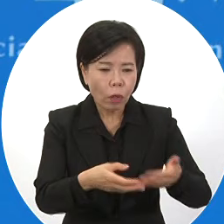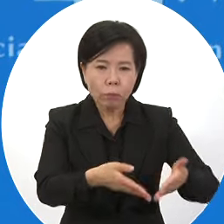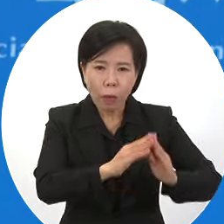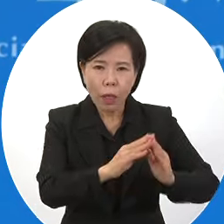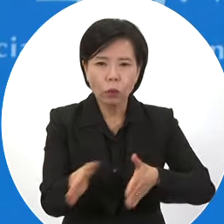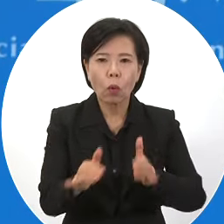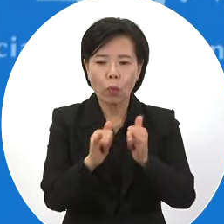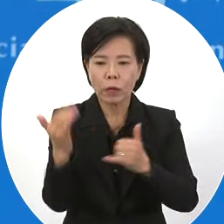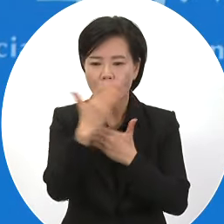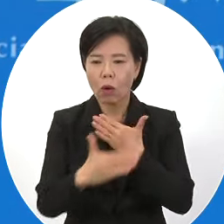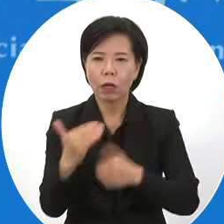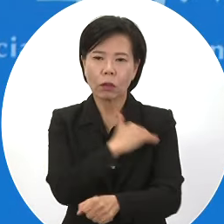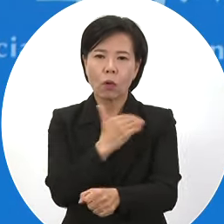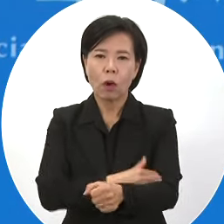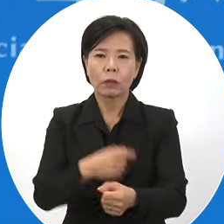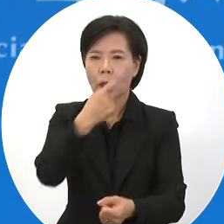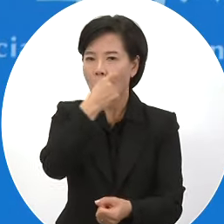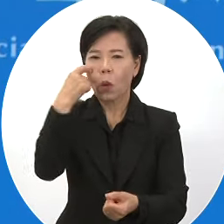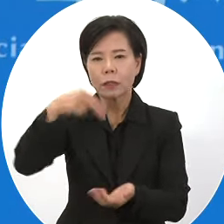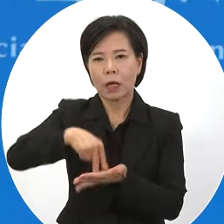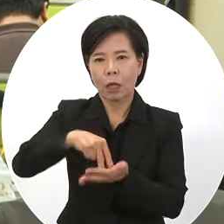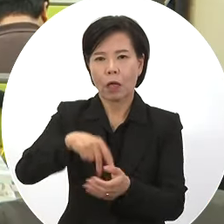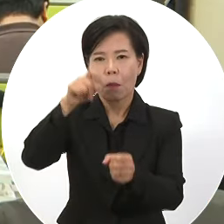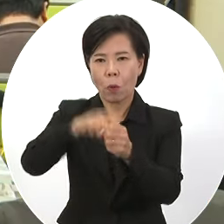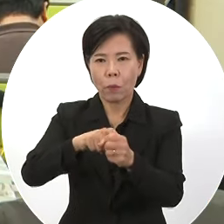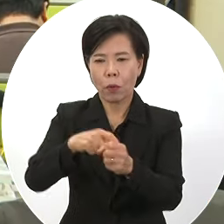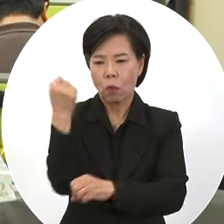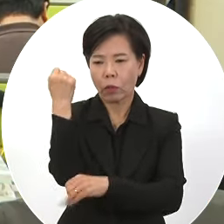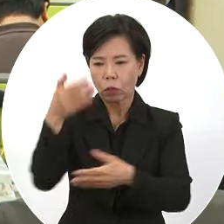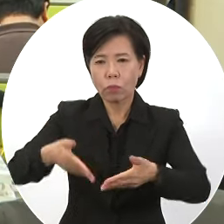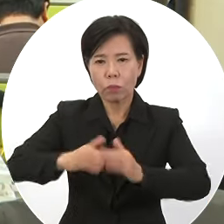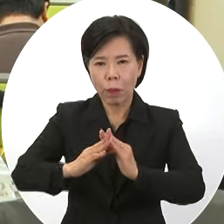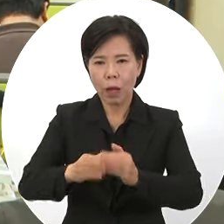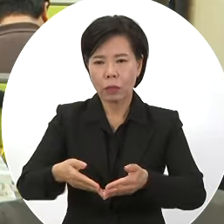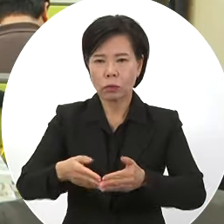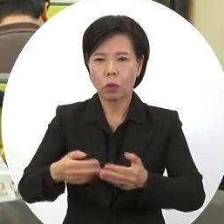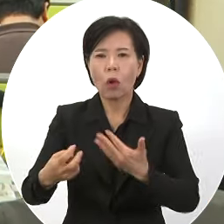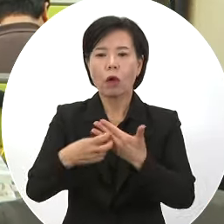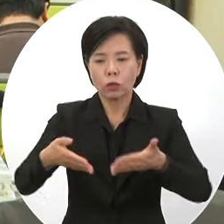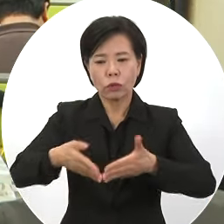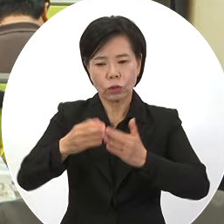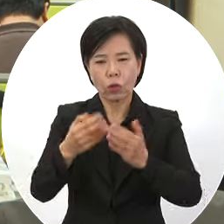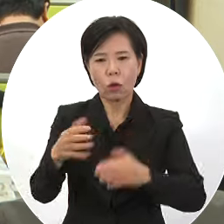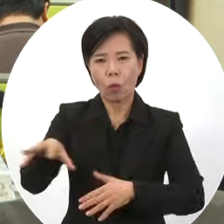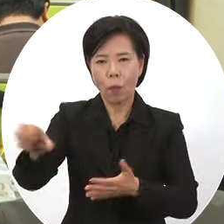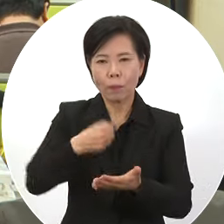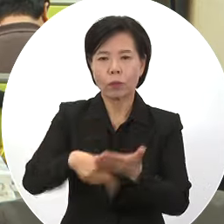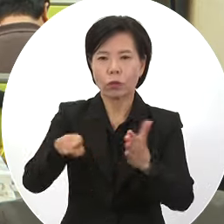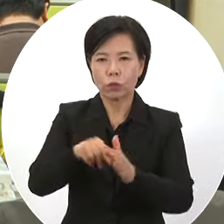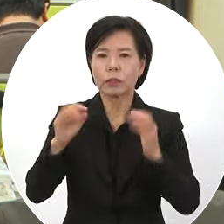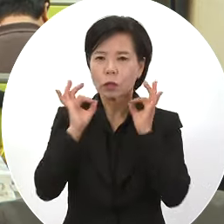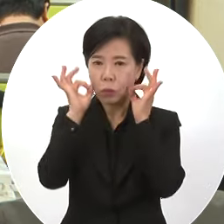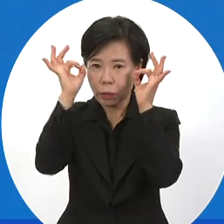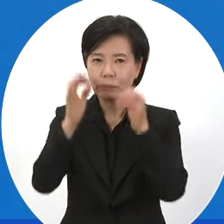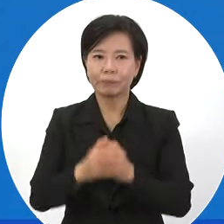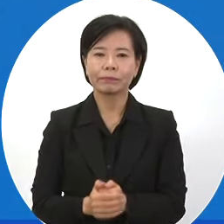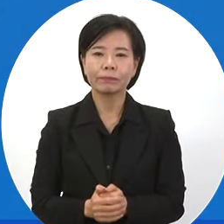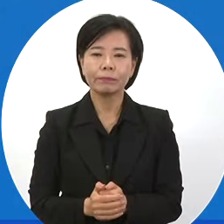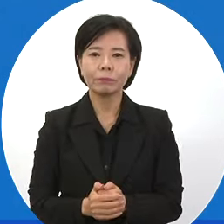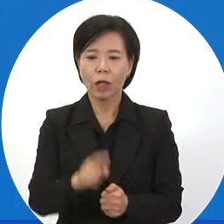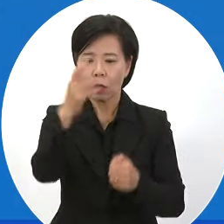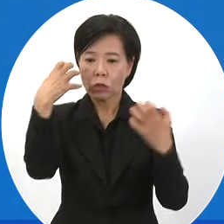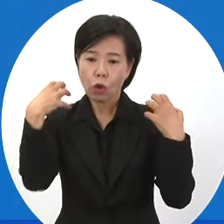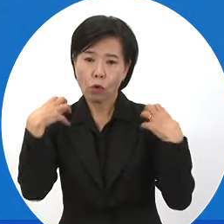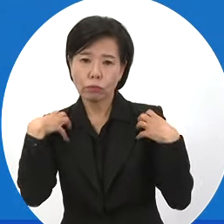구축과 도민 건강권 보장을 목표로 의료 인프라와 시설 확보를 위한 노력을 이어갈 계획입니다.